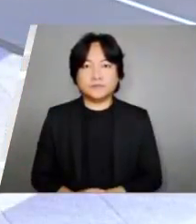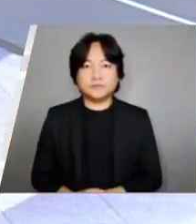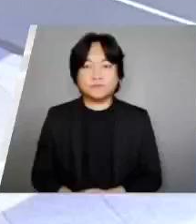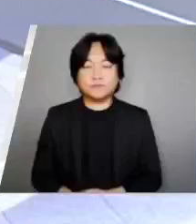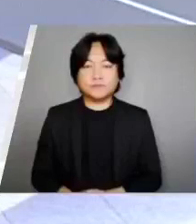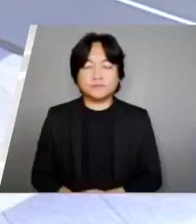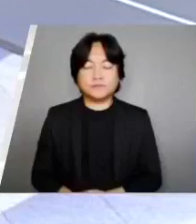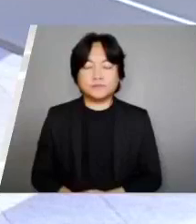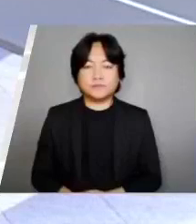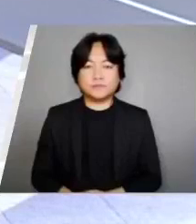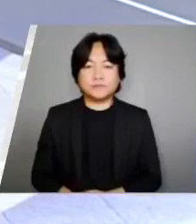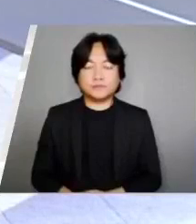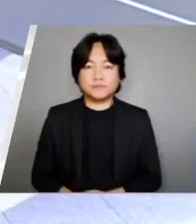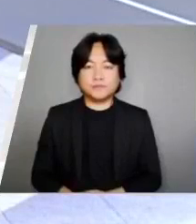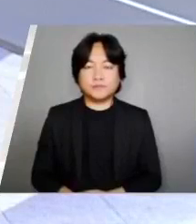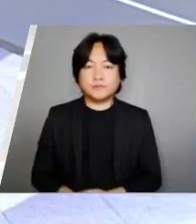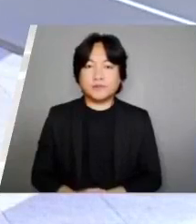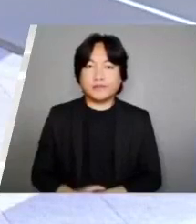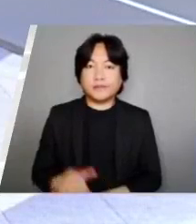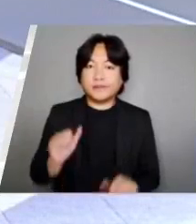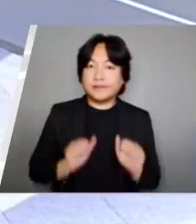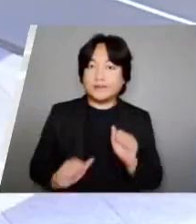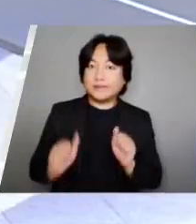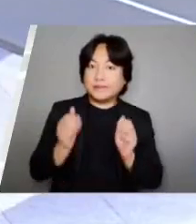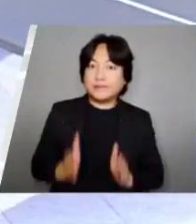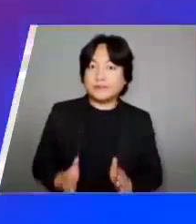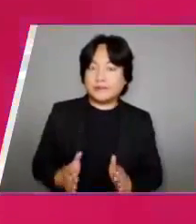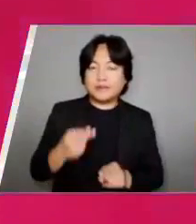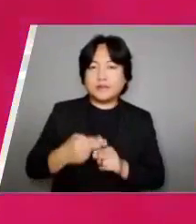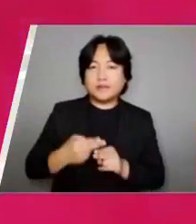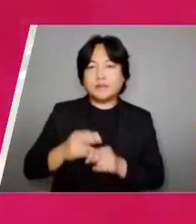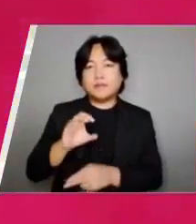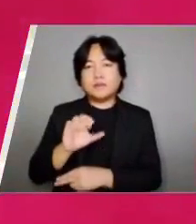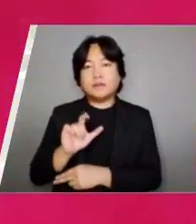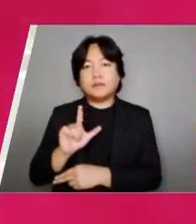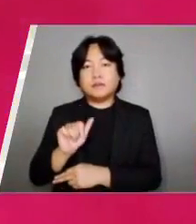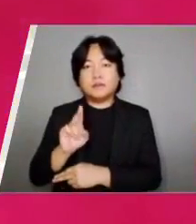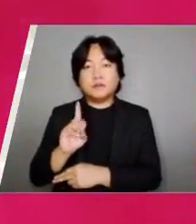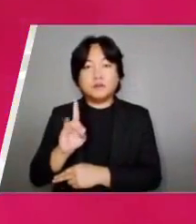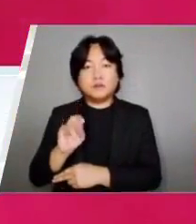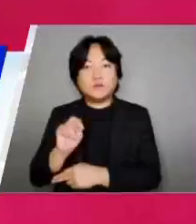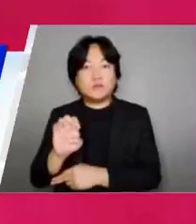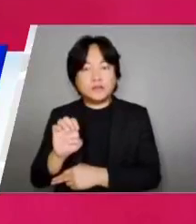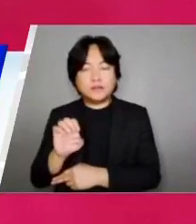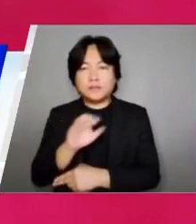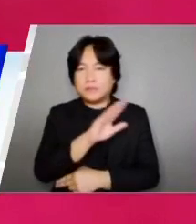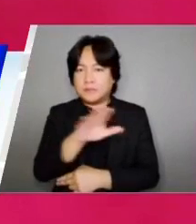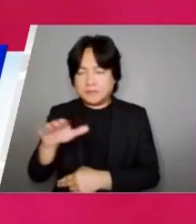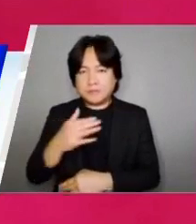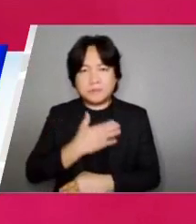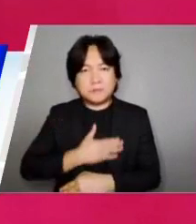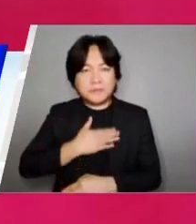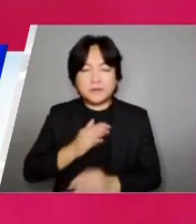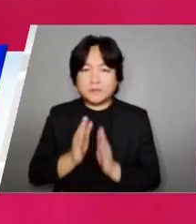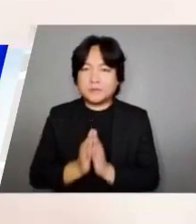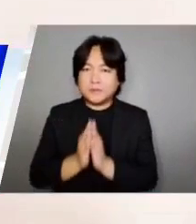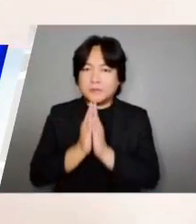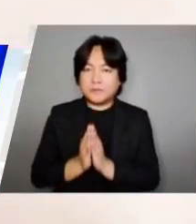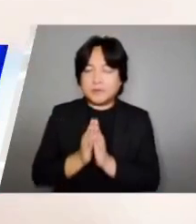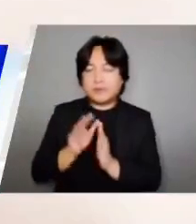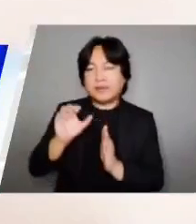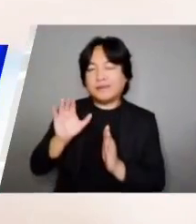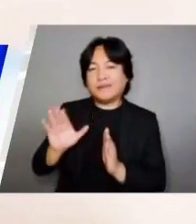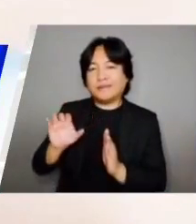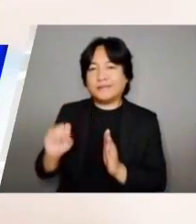Humihiling ng dasal ang aktres na si Claudine Barretto. Para yan sa kanyang ina na si Inday na nasa ospital ngayon. Ay kay